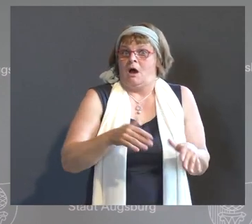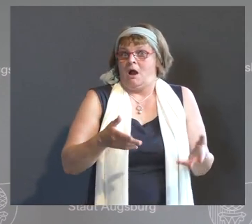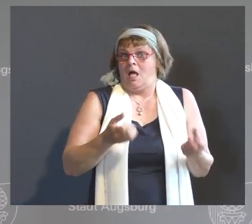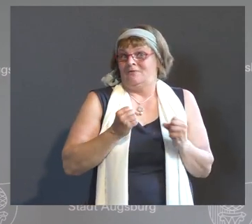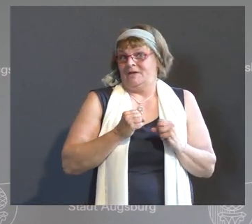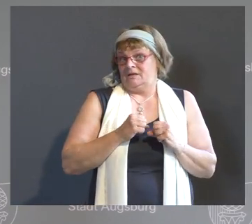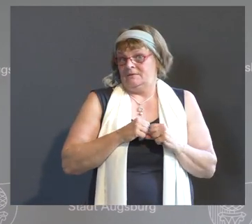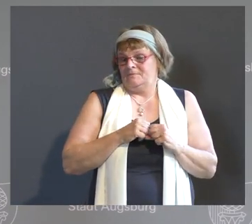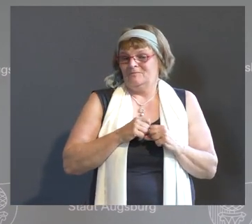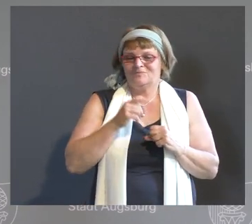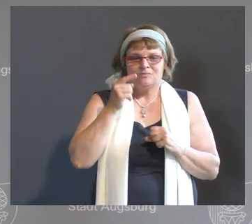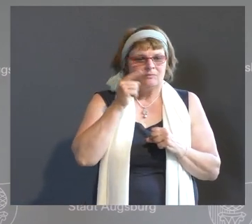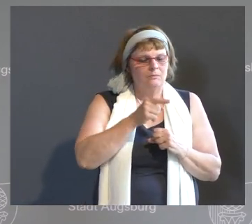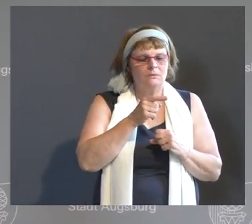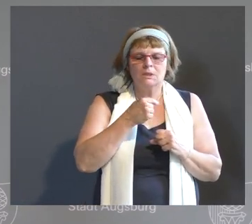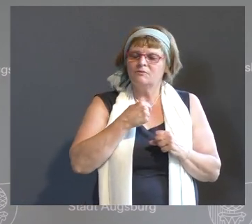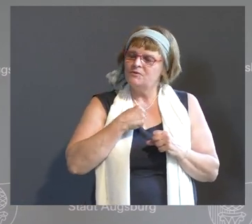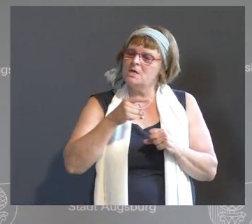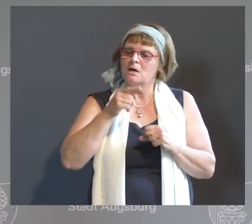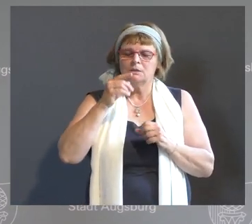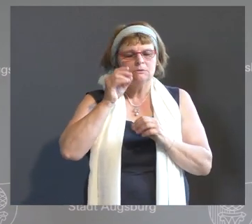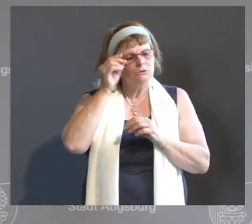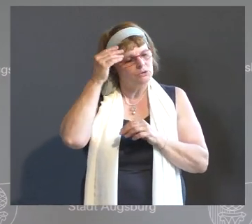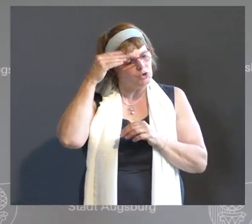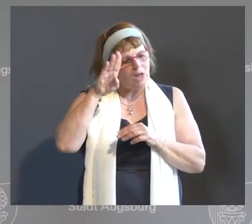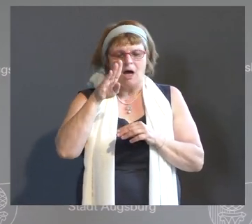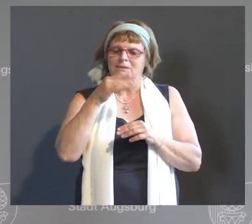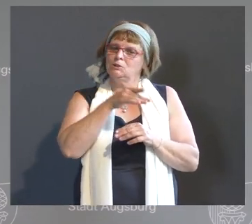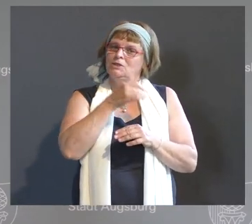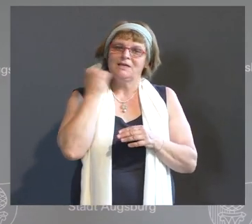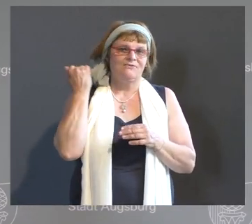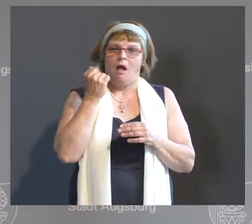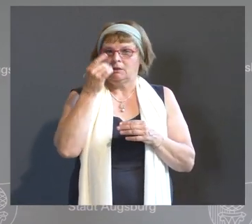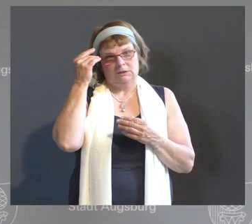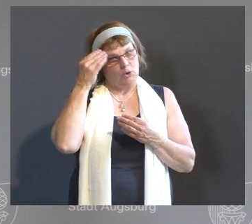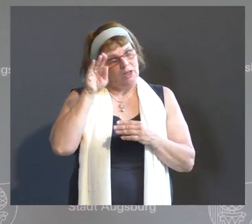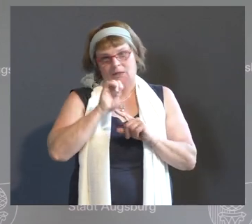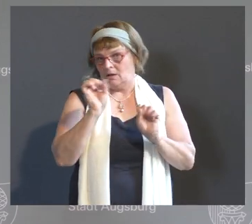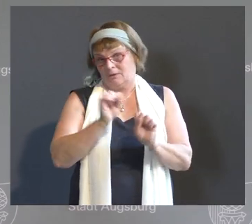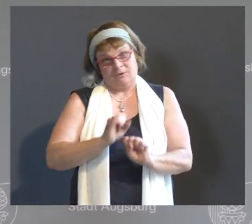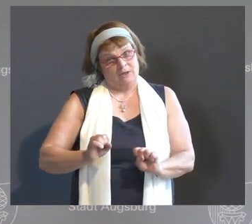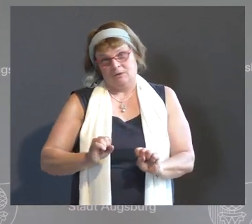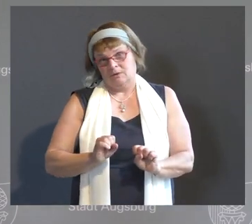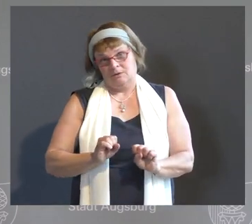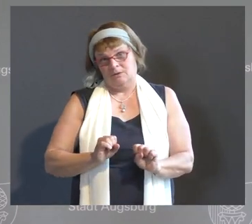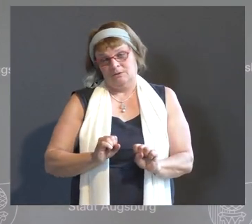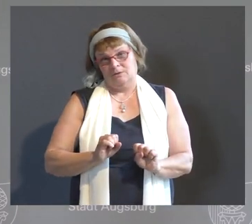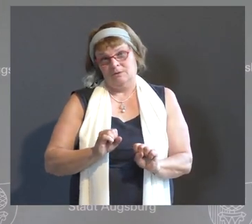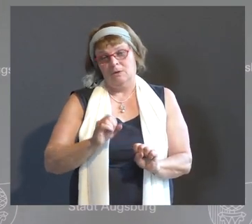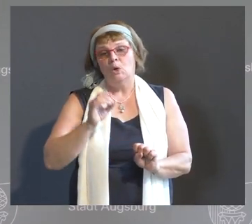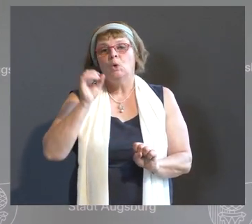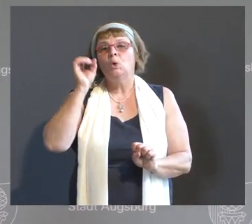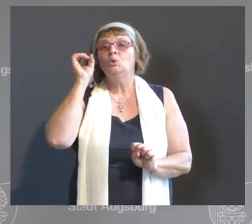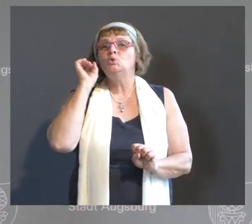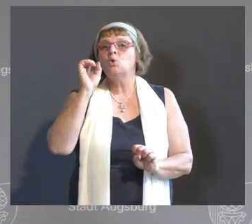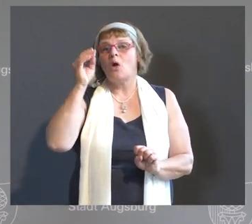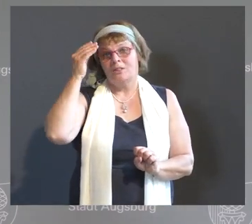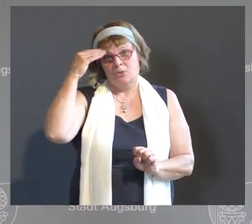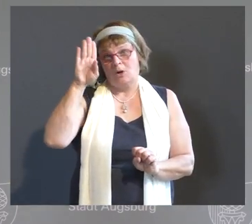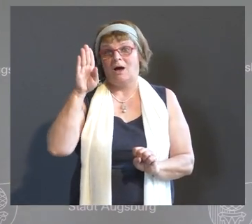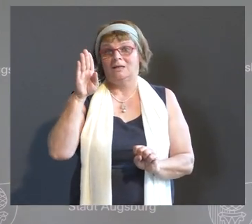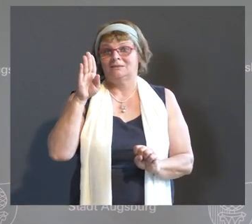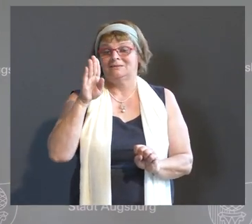null Toleranz. Es gibt null Toleranz für Gewalt gegen Polizei und Sicherheitsdienst, aber es gibt auch null Toleranz gegenüber ehrenamtlichen